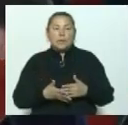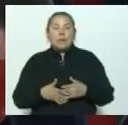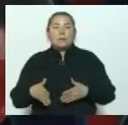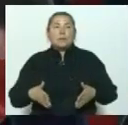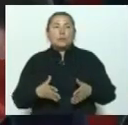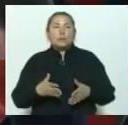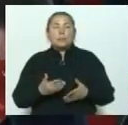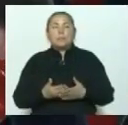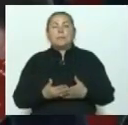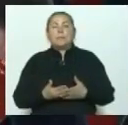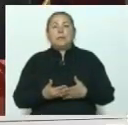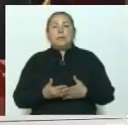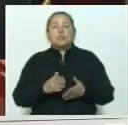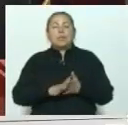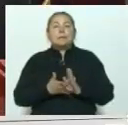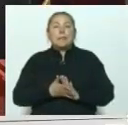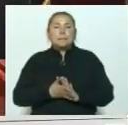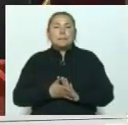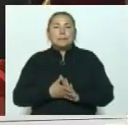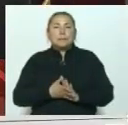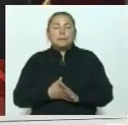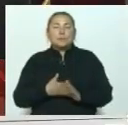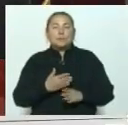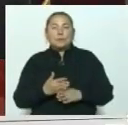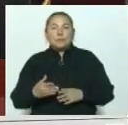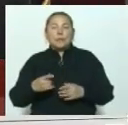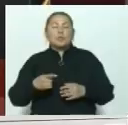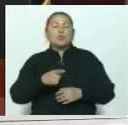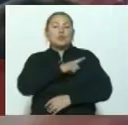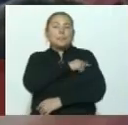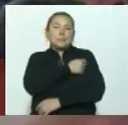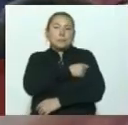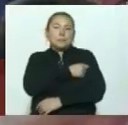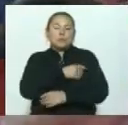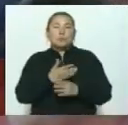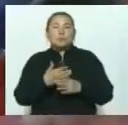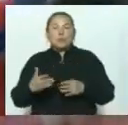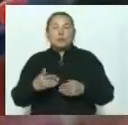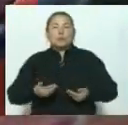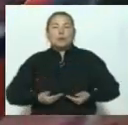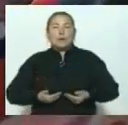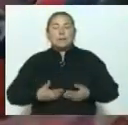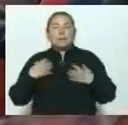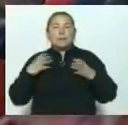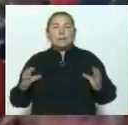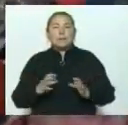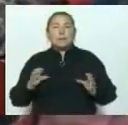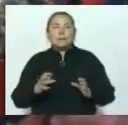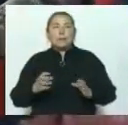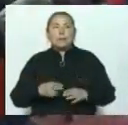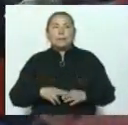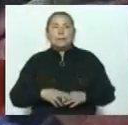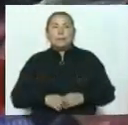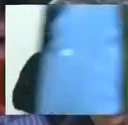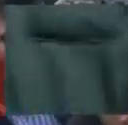жолдың бойында небір қиын жағдайлар болып жатады, сондықтан жедел жәрдем машинасы сұрап тұрмаған соң. Бұдан өзге тұрғындар денсаулық сақтау саласы, спорт